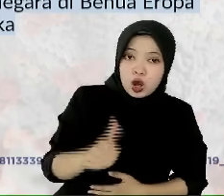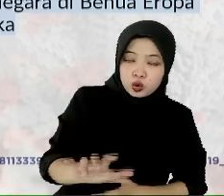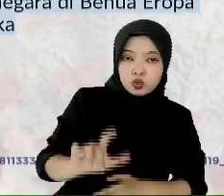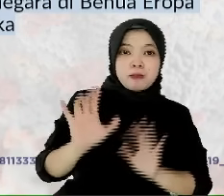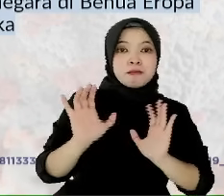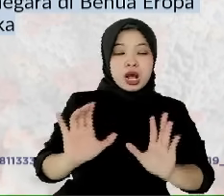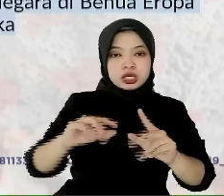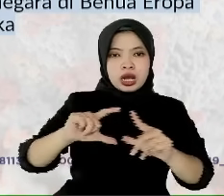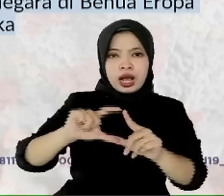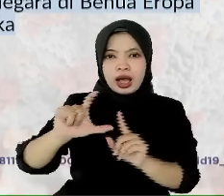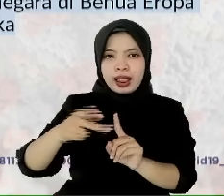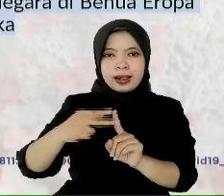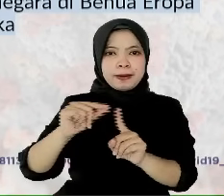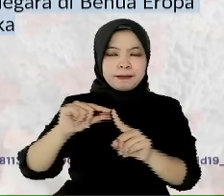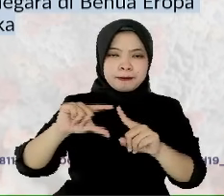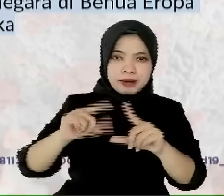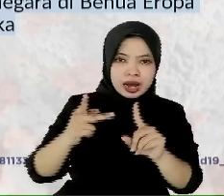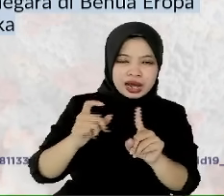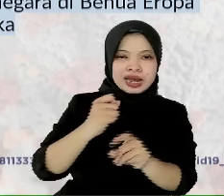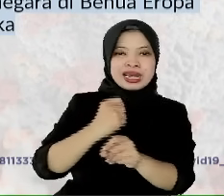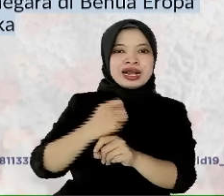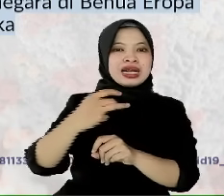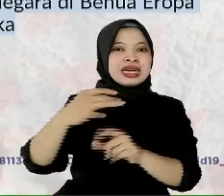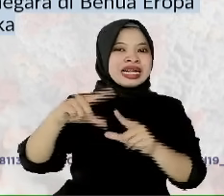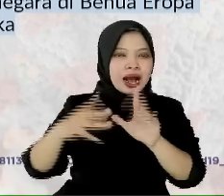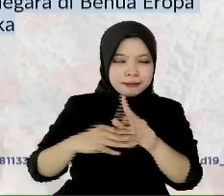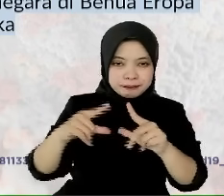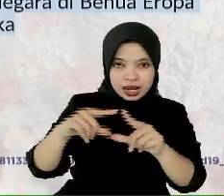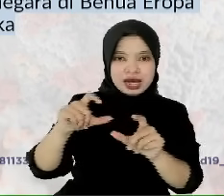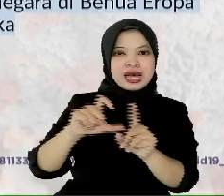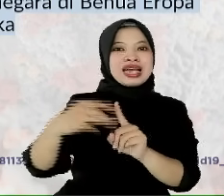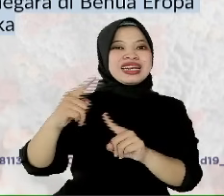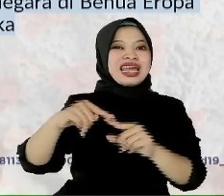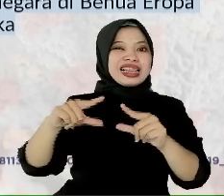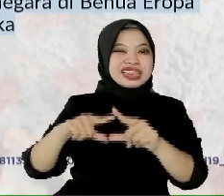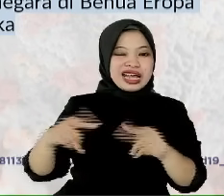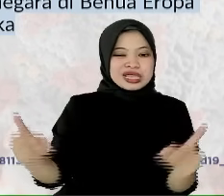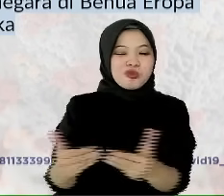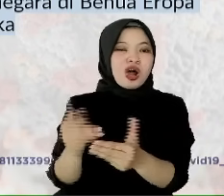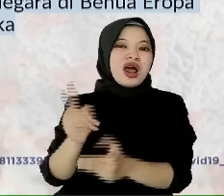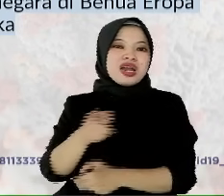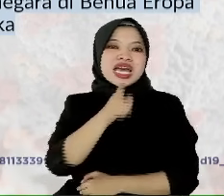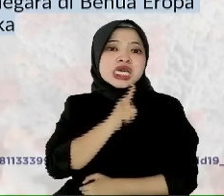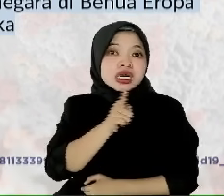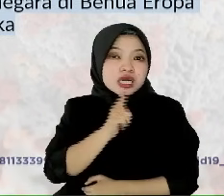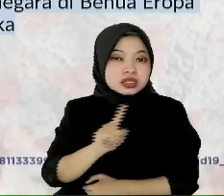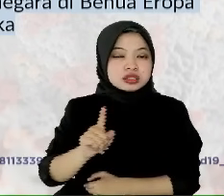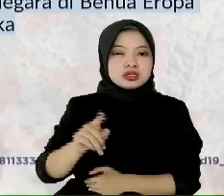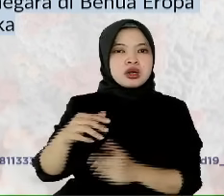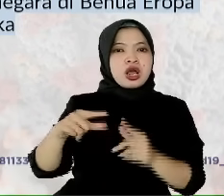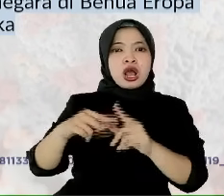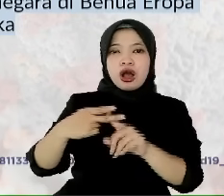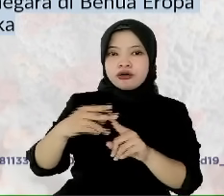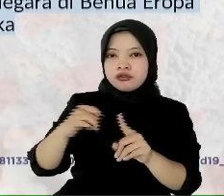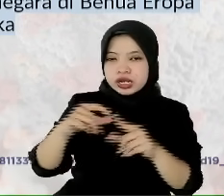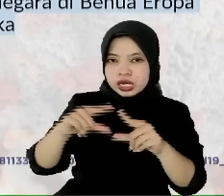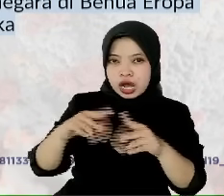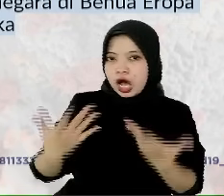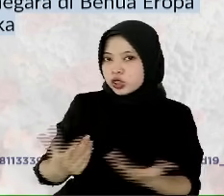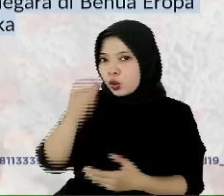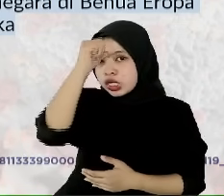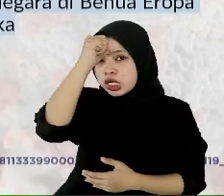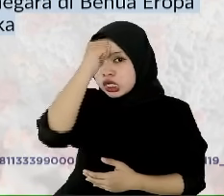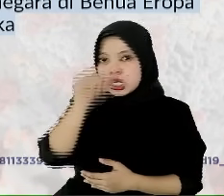seperti Alpha, Beta, Gamma, dan Delta di beberapa negara seperti Inggris, Afrika Selatan, dan